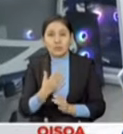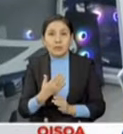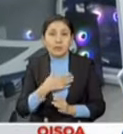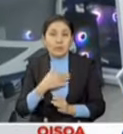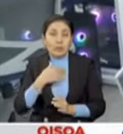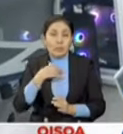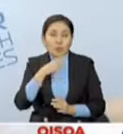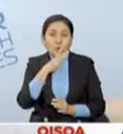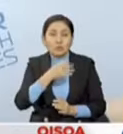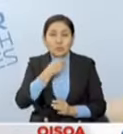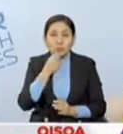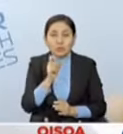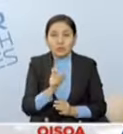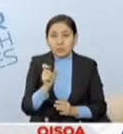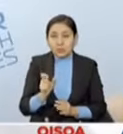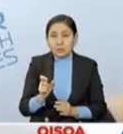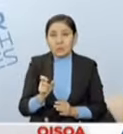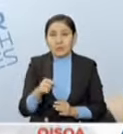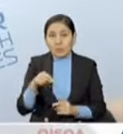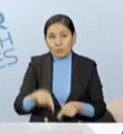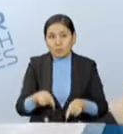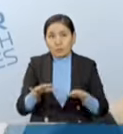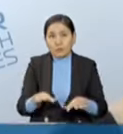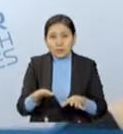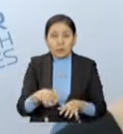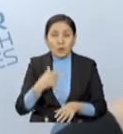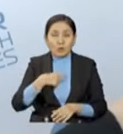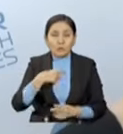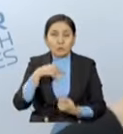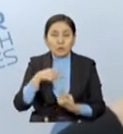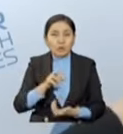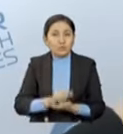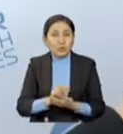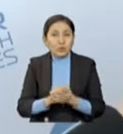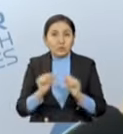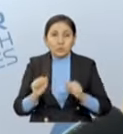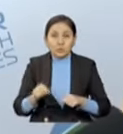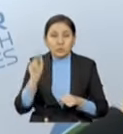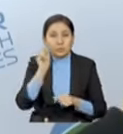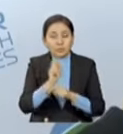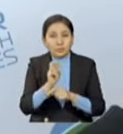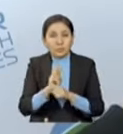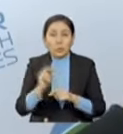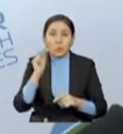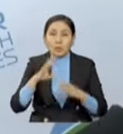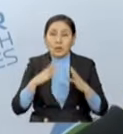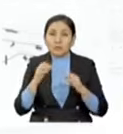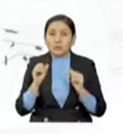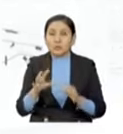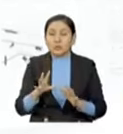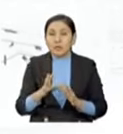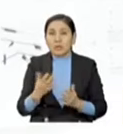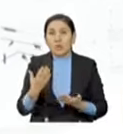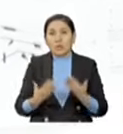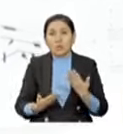yoshim katta inson sifatida bu yerda o'zim uchun shug'ullanishim mumkin bo'lgan, o'rganishim mumkin bo'lgan